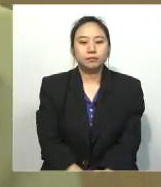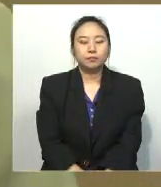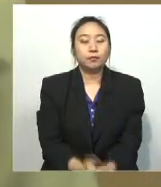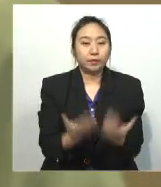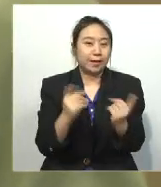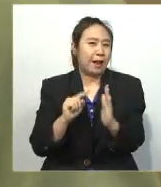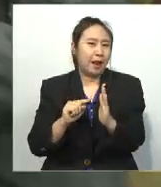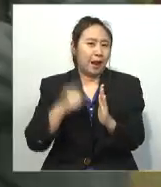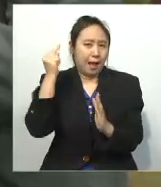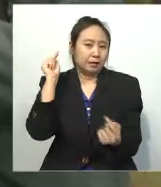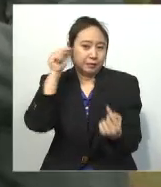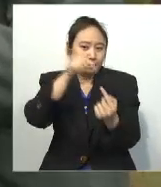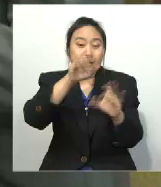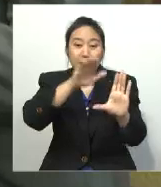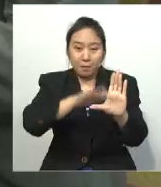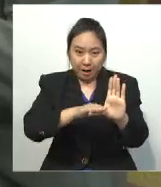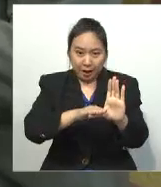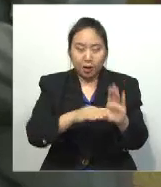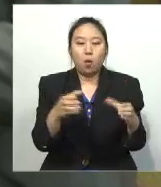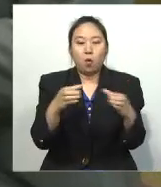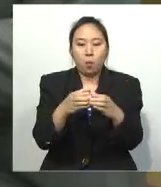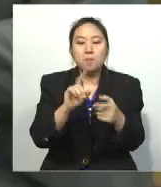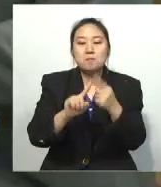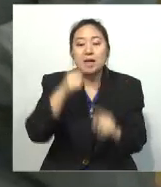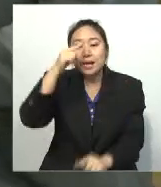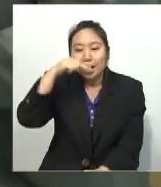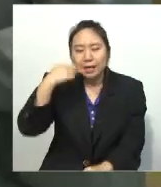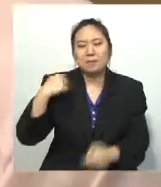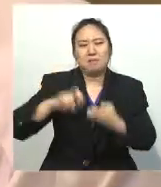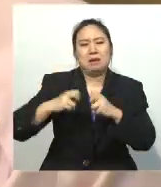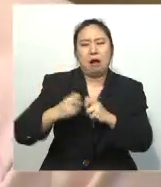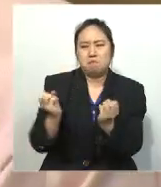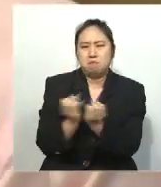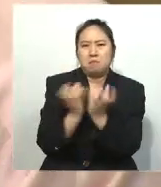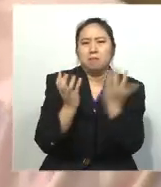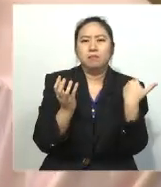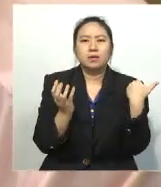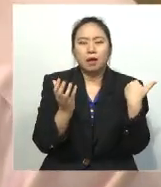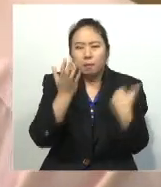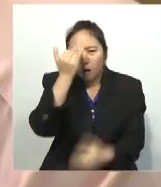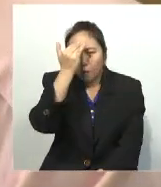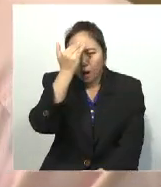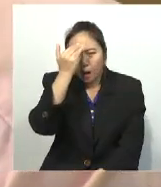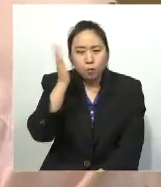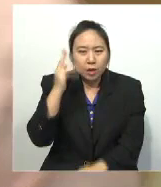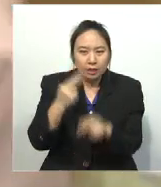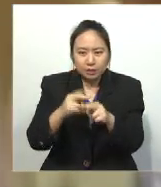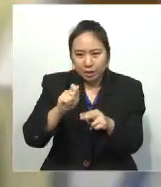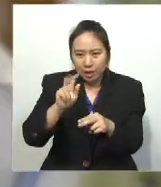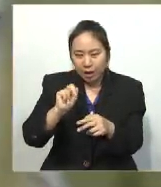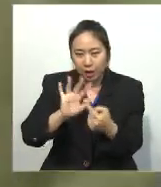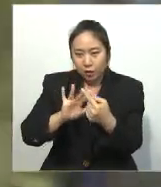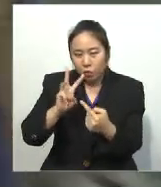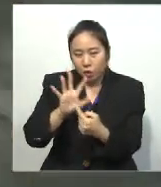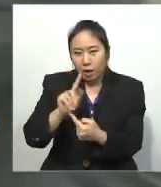ำหรับพรรคแรกที่เดินทางมาลงสมัครคือพรรคเพื่อนไทยครับแต่ก็เกิดปัญหาขัดแย้งขึ้นภายในพรรคเนื่องจากนายอนุวัฒน์วิไกพัฒน์